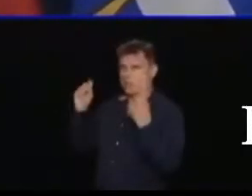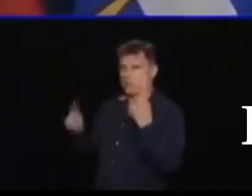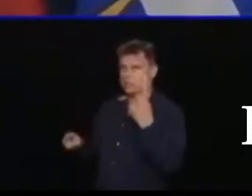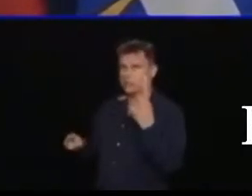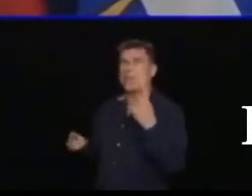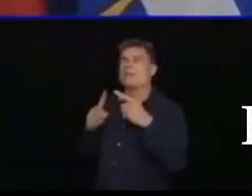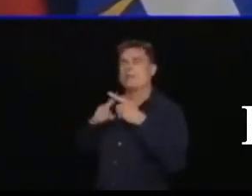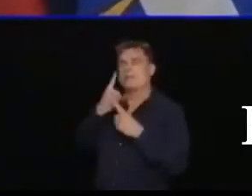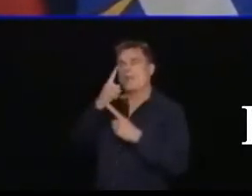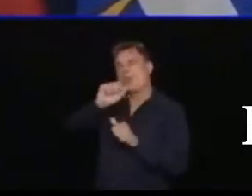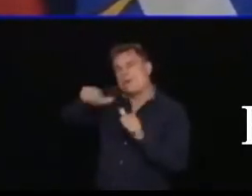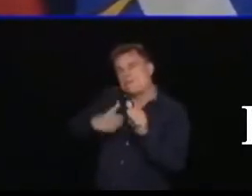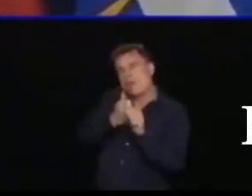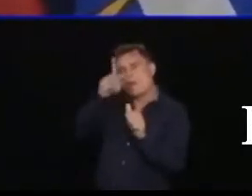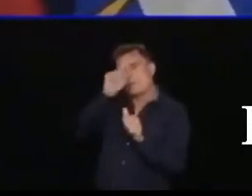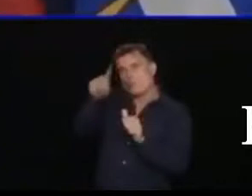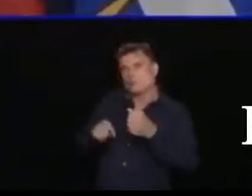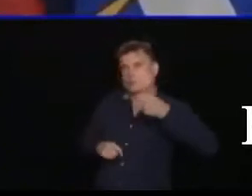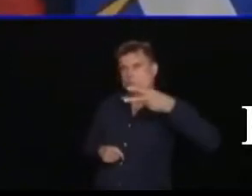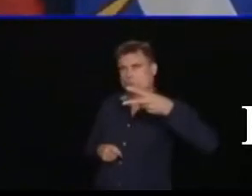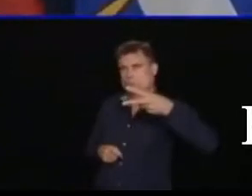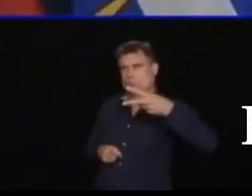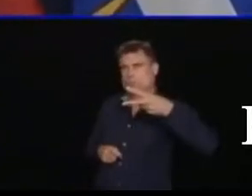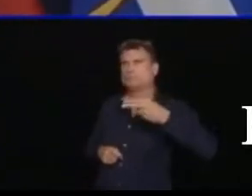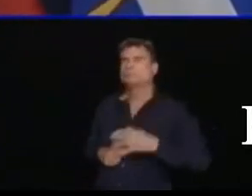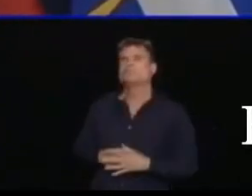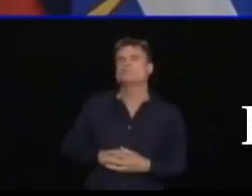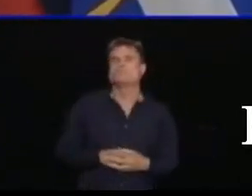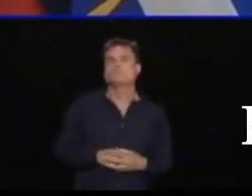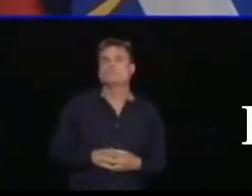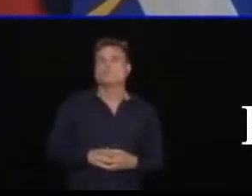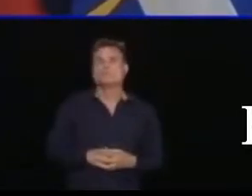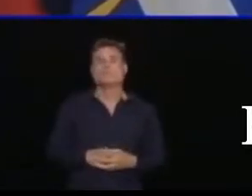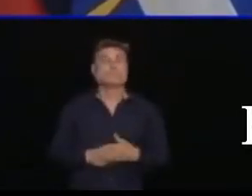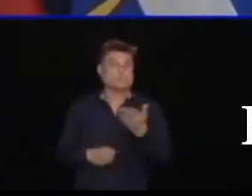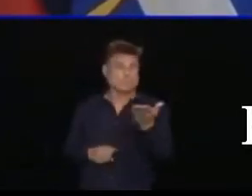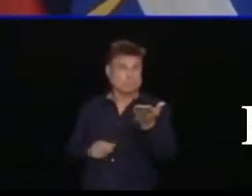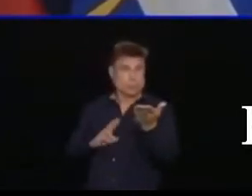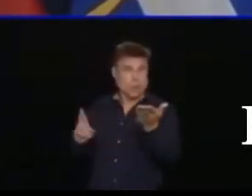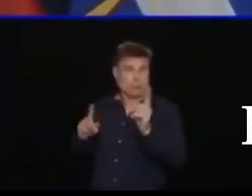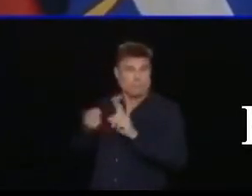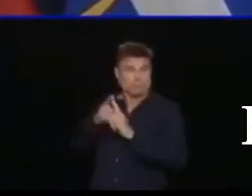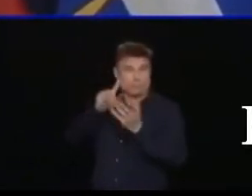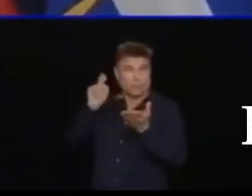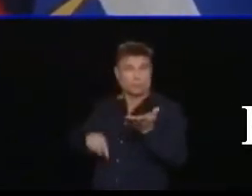your phones. You will not be audible until I call your name. First question is from Shannon Patterson, CTV.